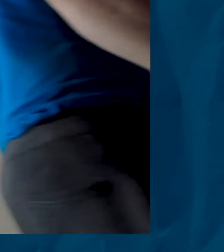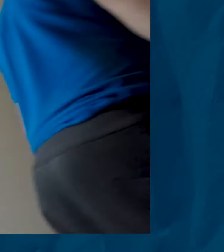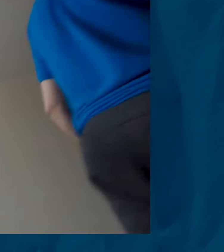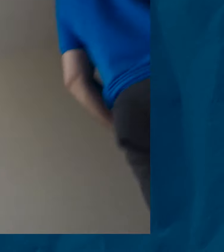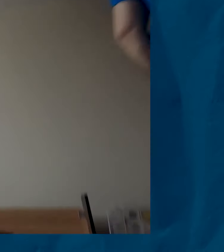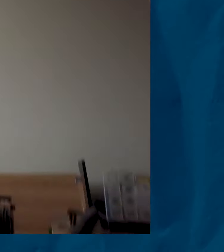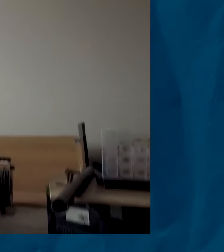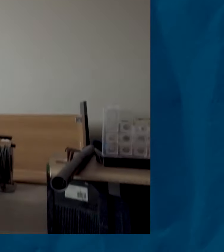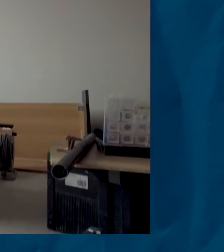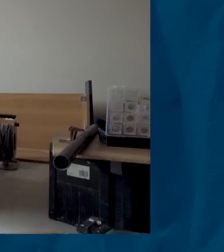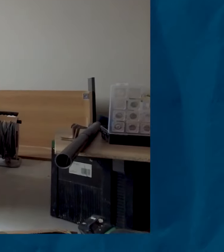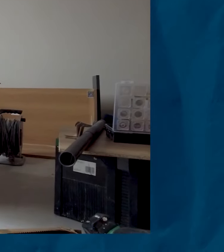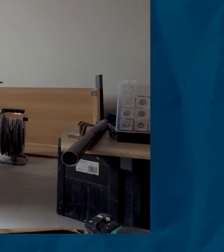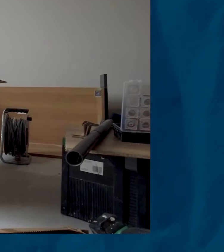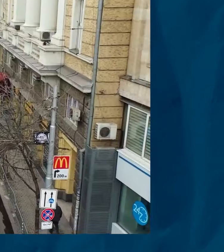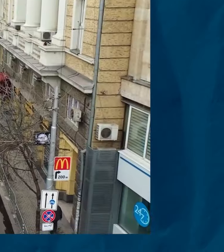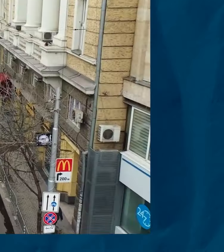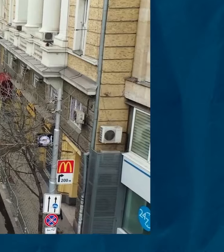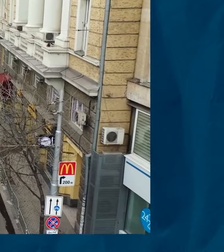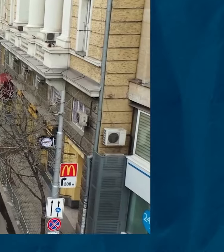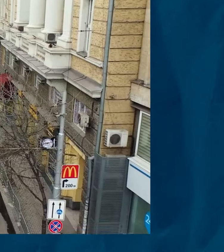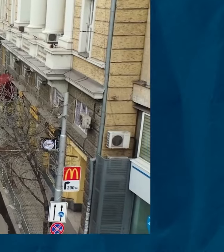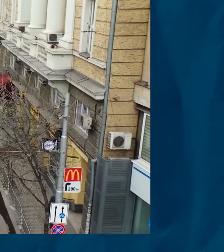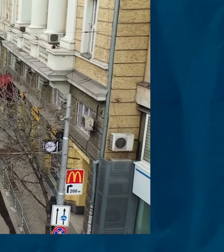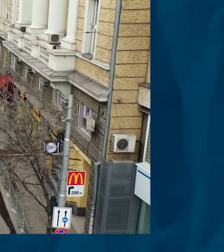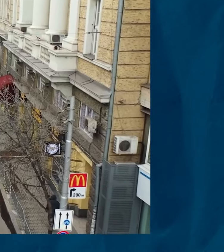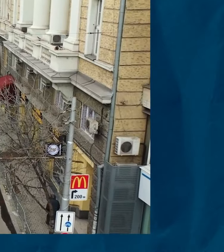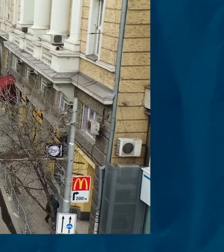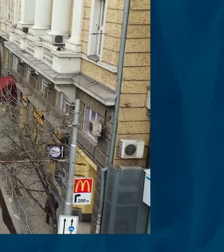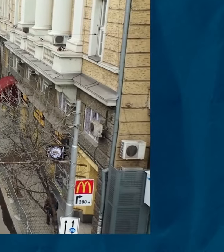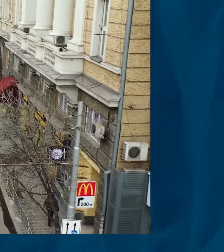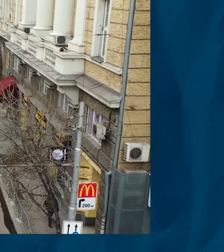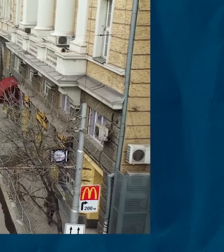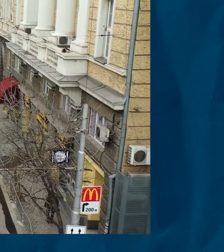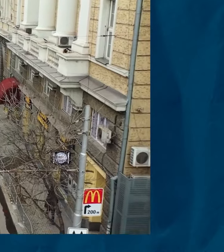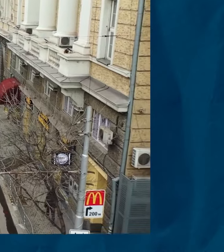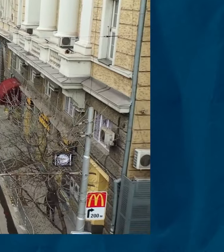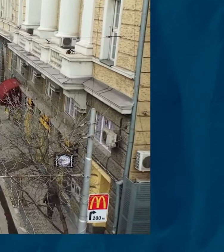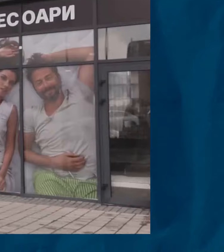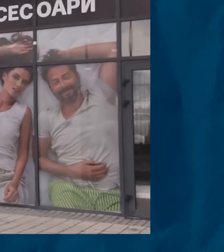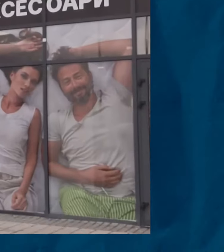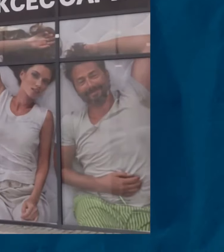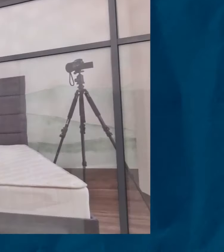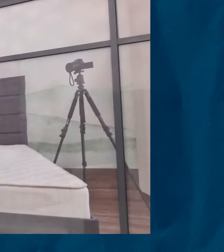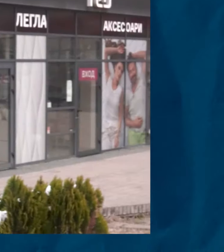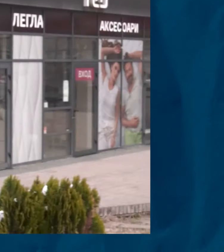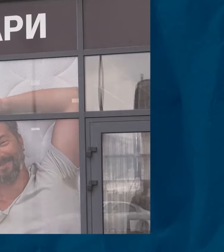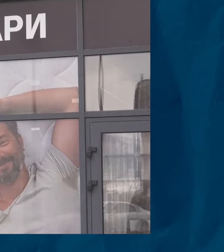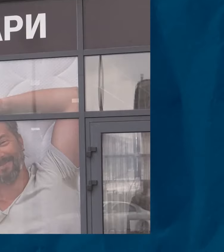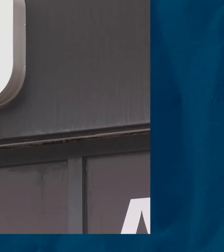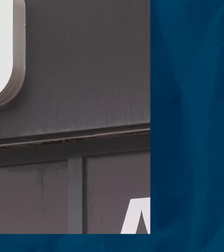Строителен баскетбол. Не. Мислите си, че докато момчетата бачкат, аз лежа. Не, за сега само седя.